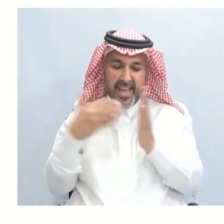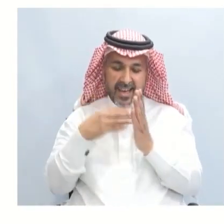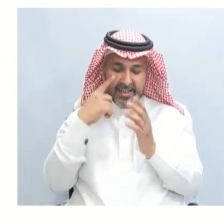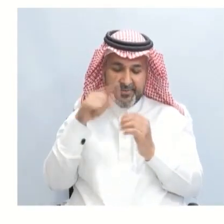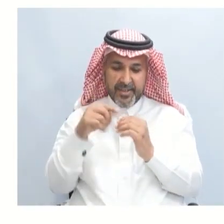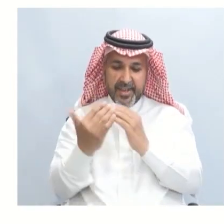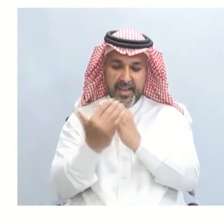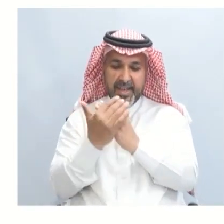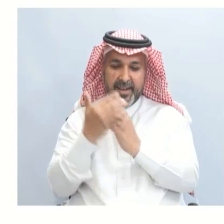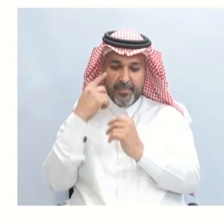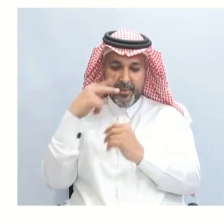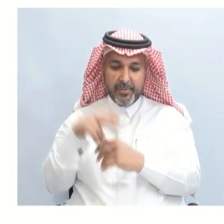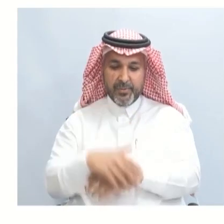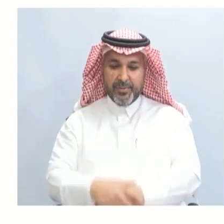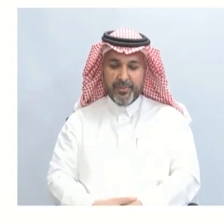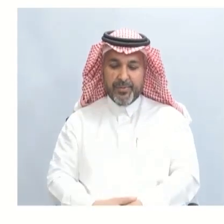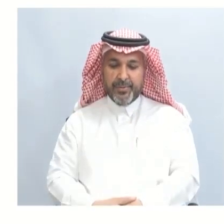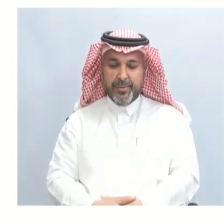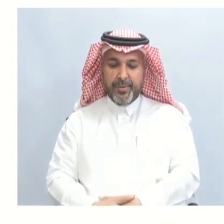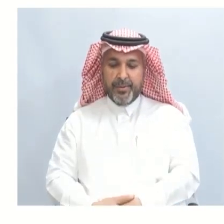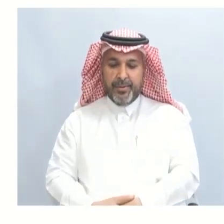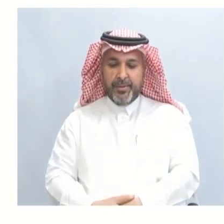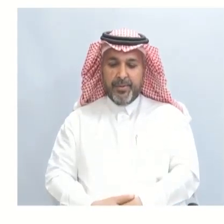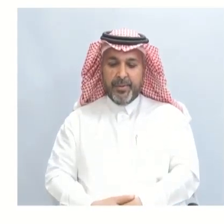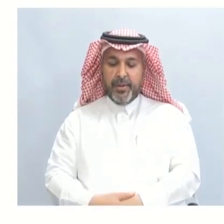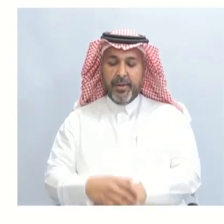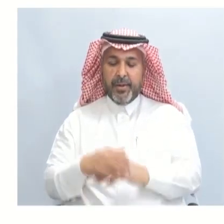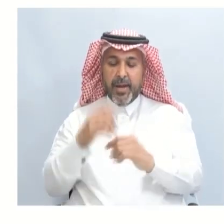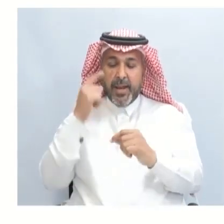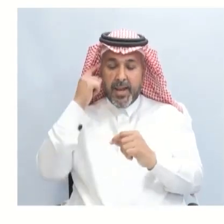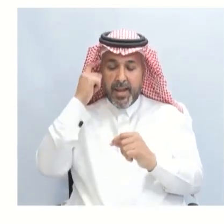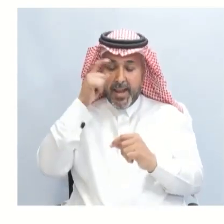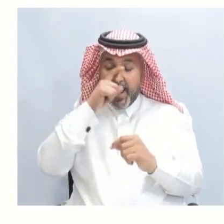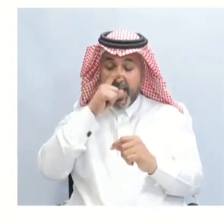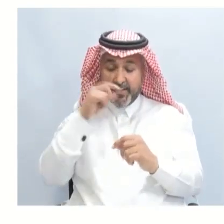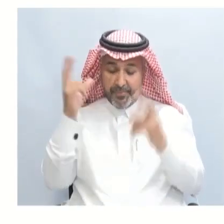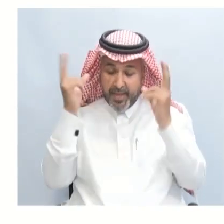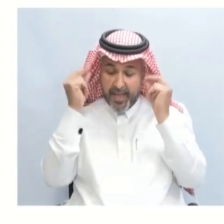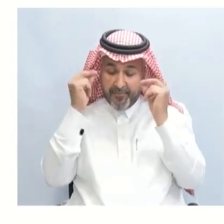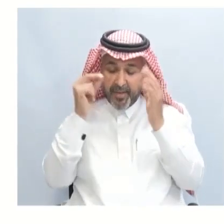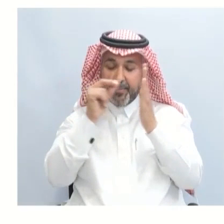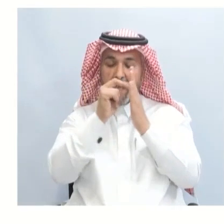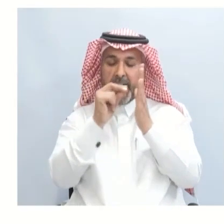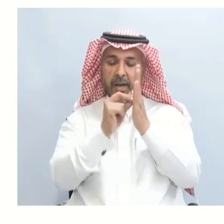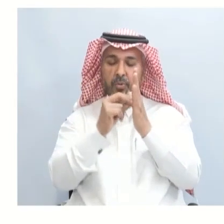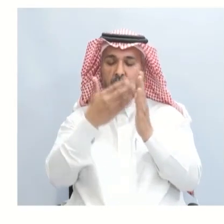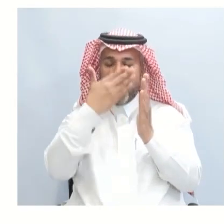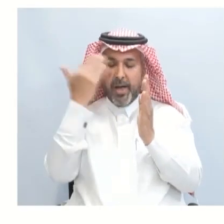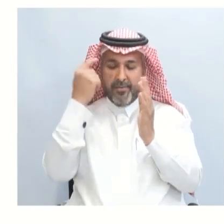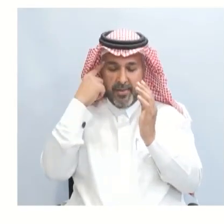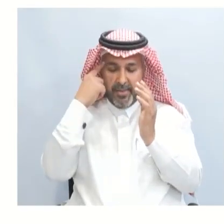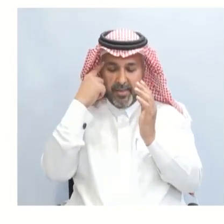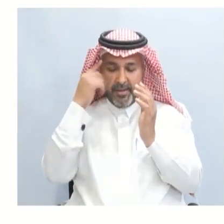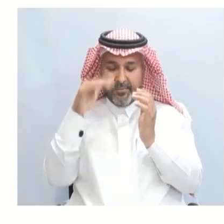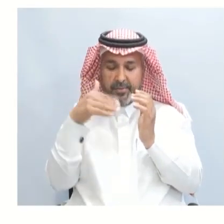الشمس وثابت الجذب الكوني طبعا هنا باعتبار الكتله الاولى كتله شمس والكتله الثانيه الام بي كتله اي كوكب